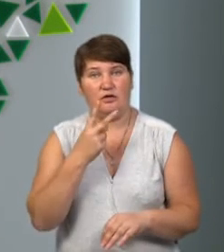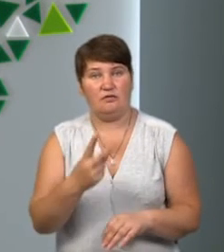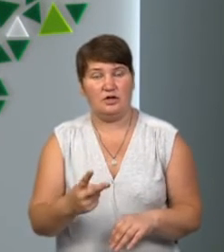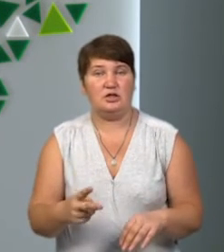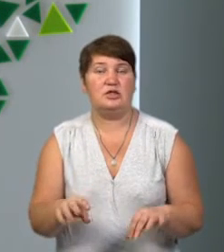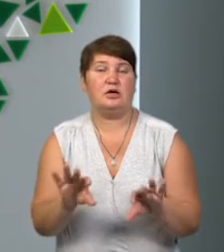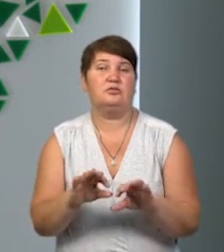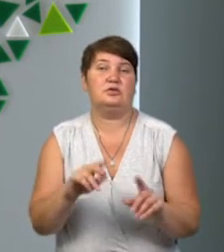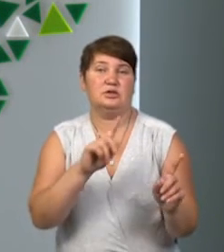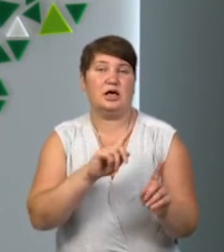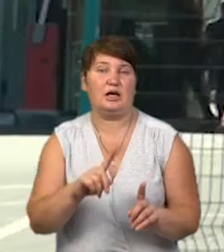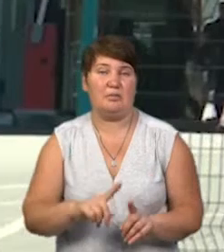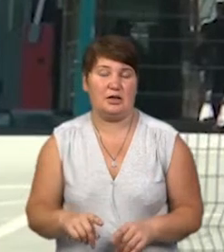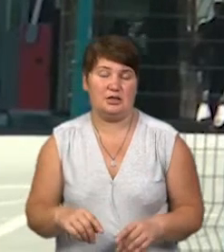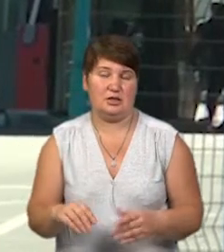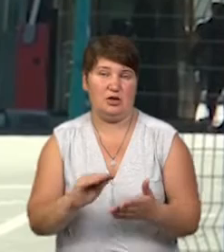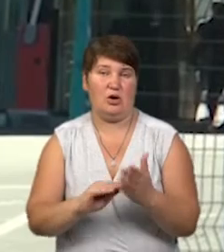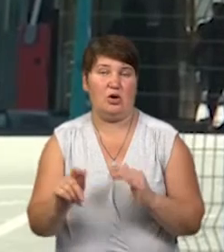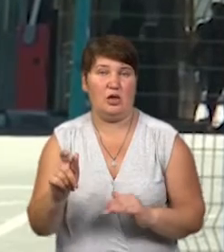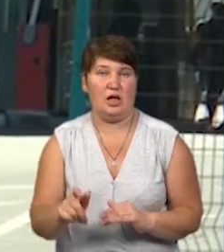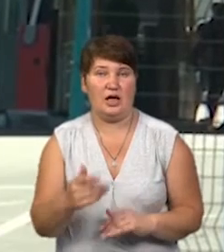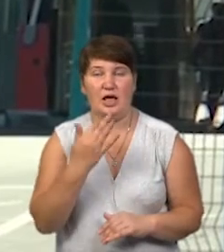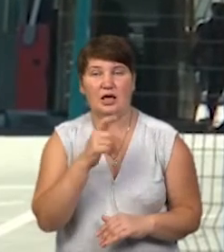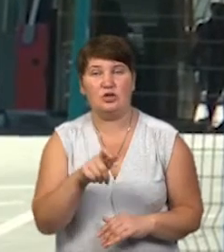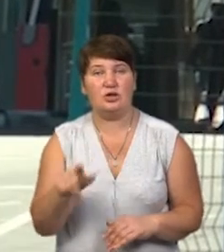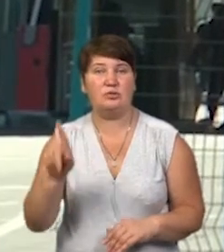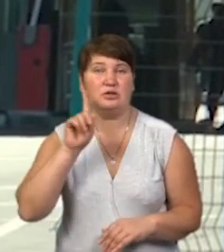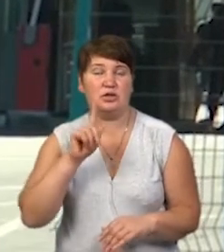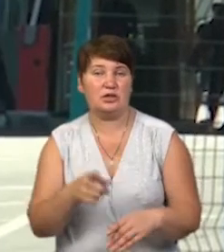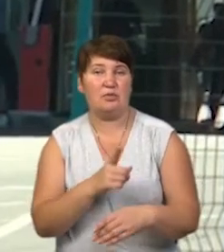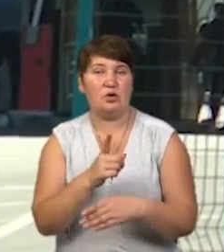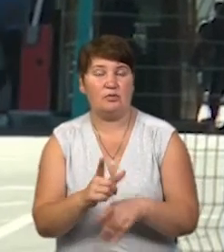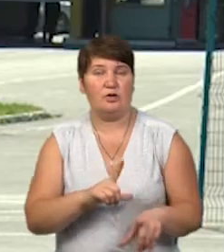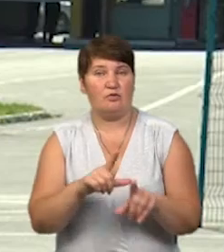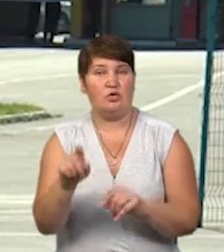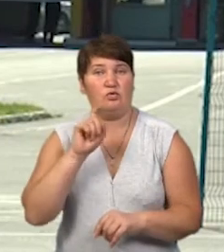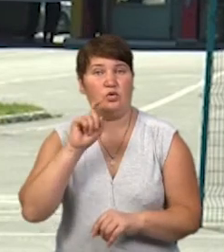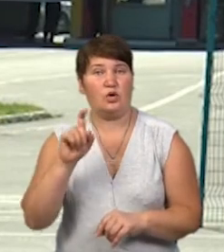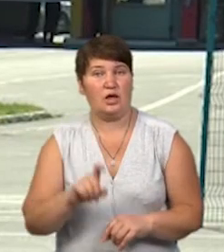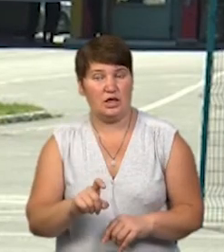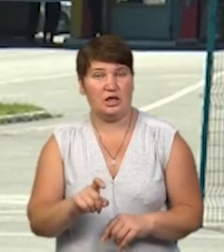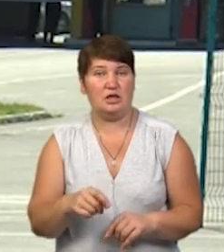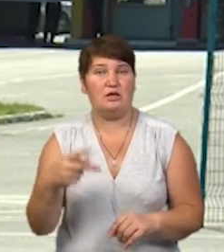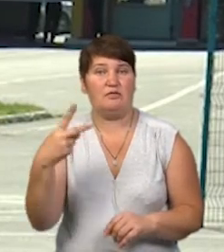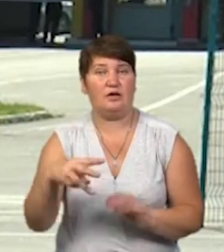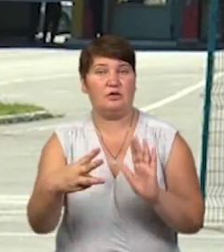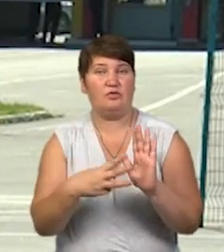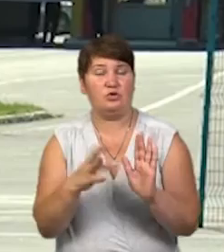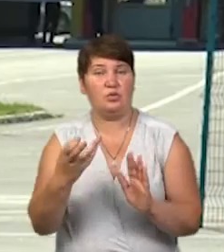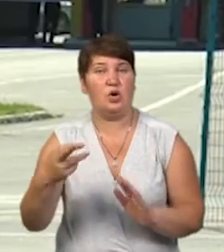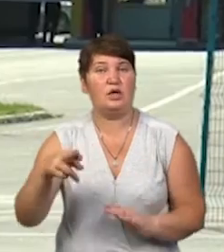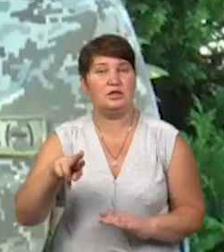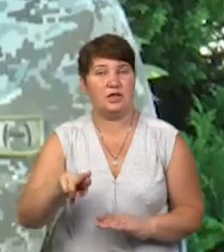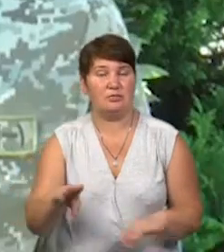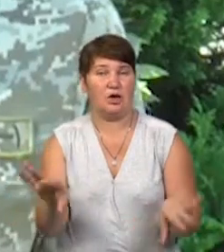наших закарпатських колег. Іноземцям тимчасово заборонили в'їзд в Україну з півночі 28 серпня, розповідає